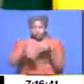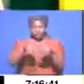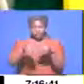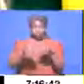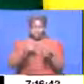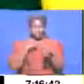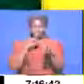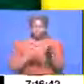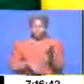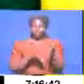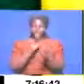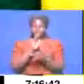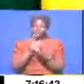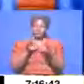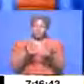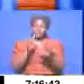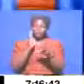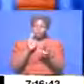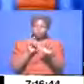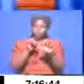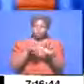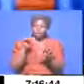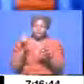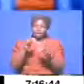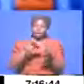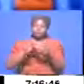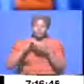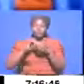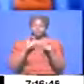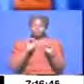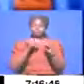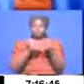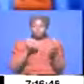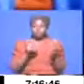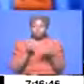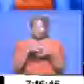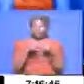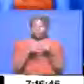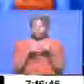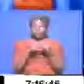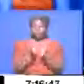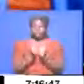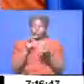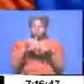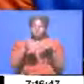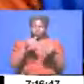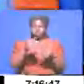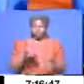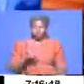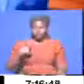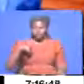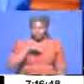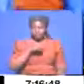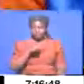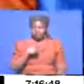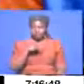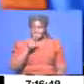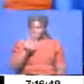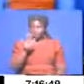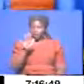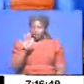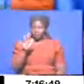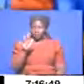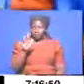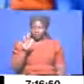wa tarehe 9 Agosti mwaka huu. Tulikuwa na siku tano tu NDC na deadline ya